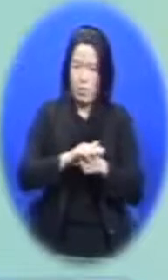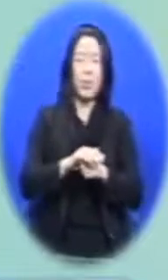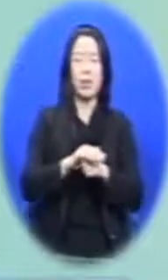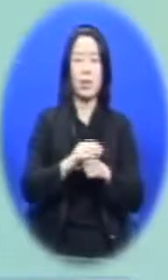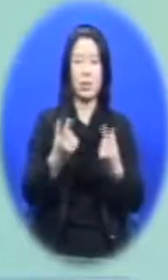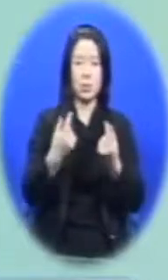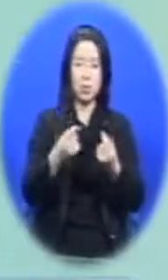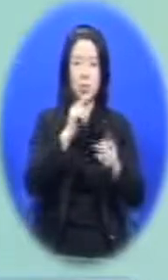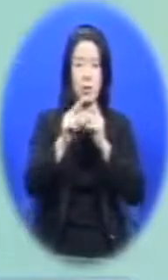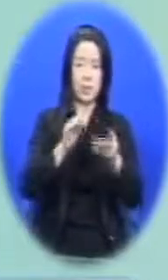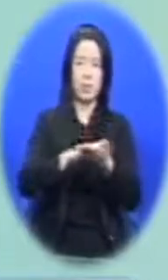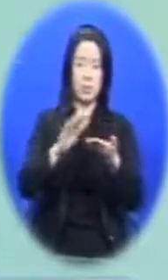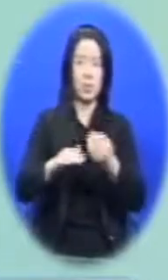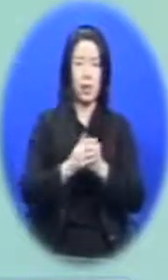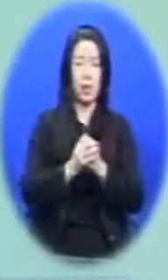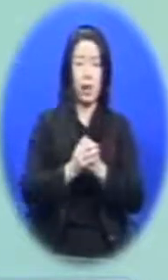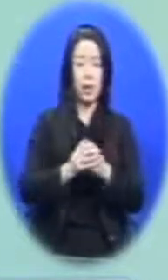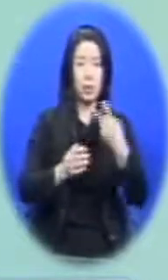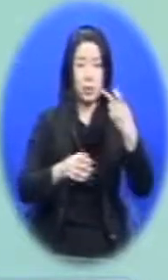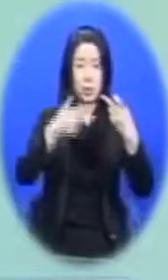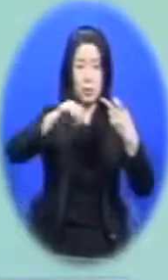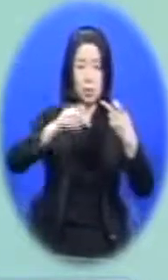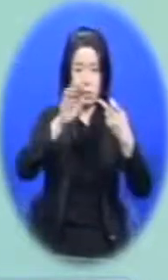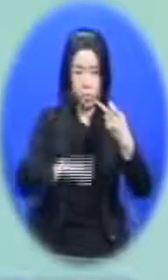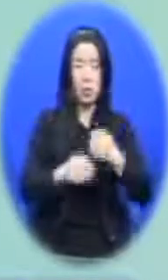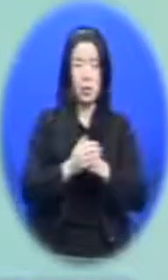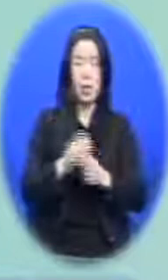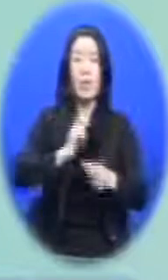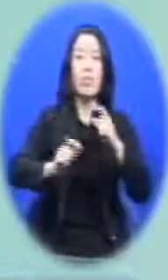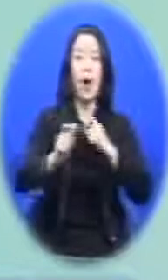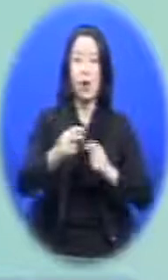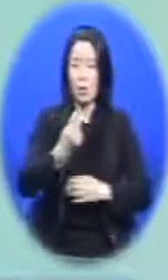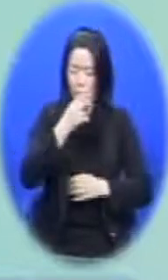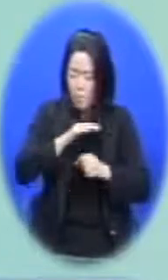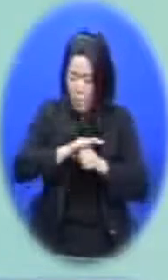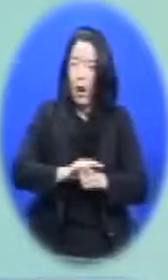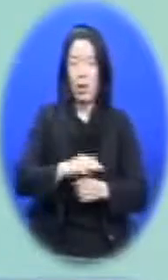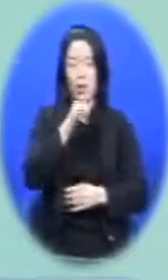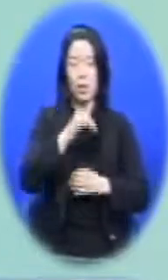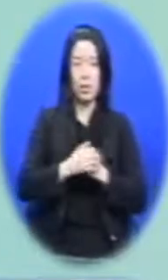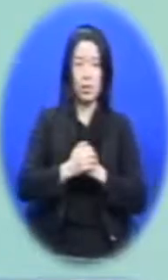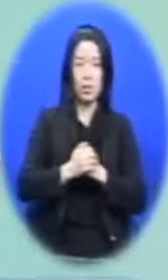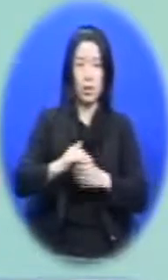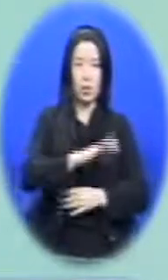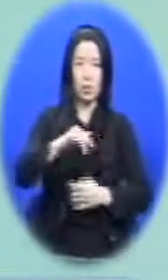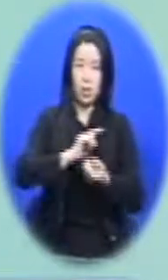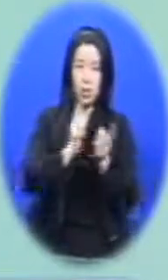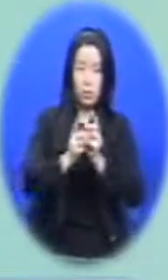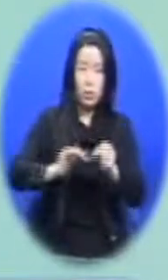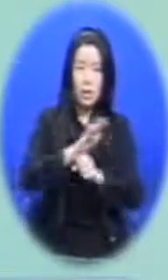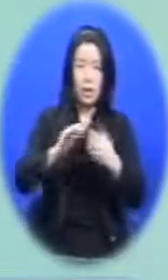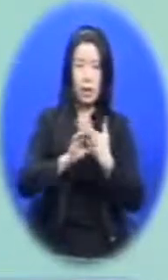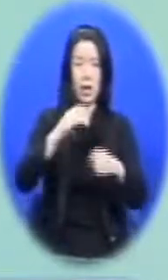말씀이기도 합니다. 그리고 12절로 내려가면 더 숨이 막힙니다. 12절. 우리가 서로